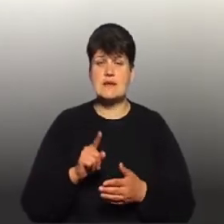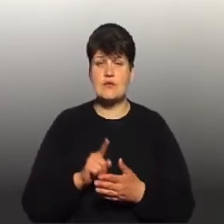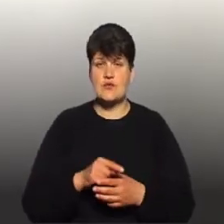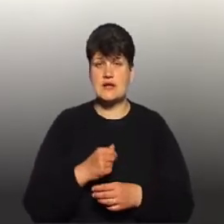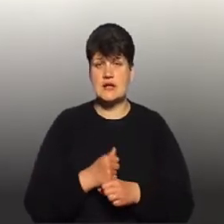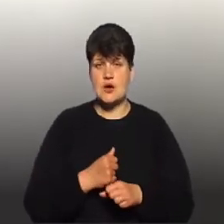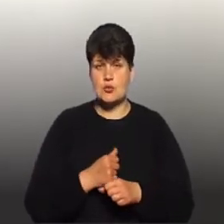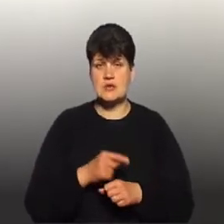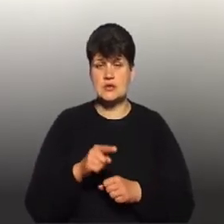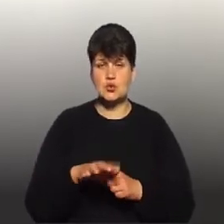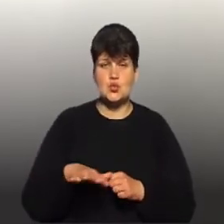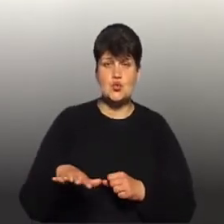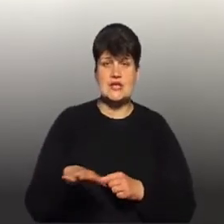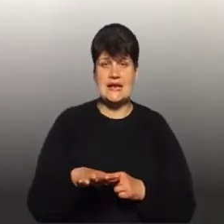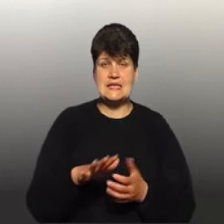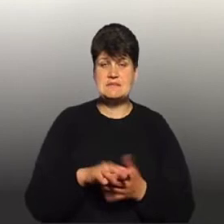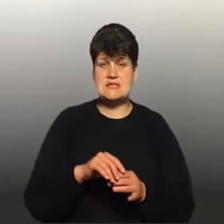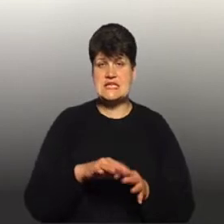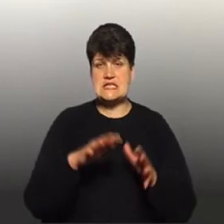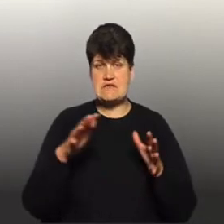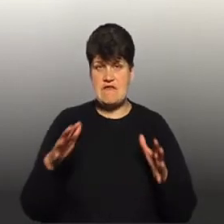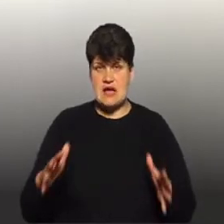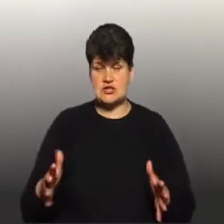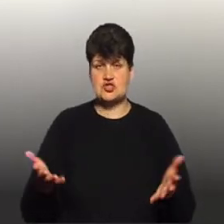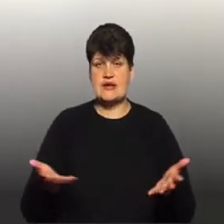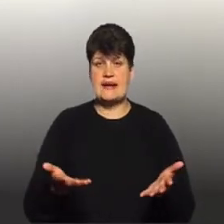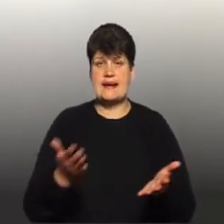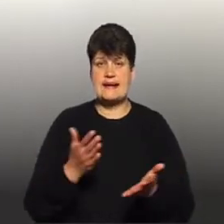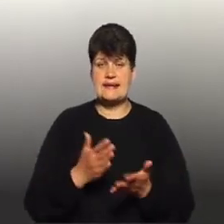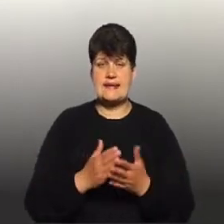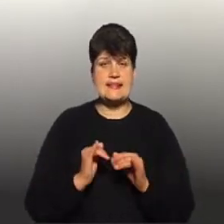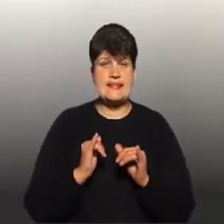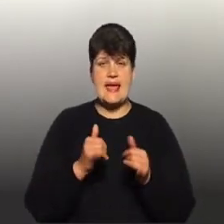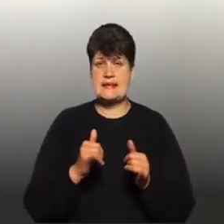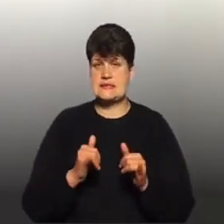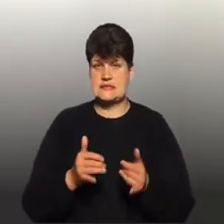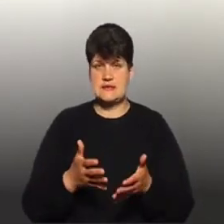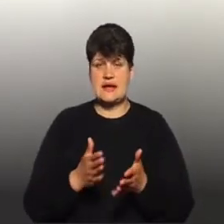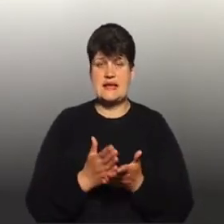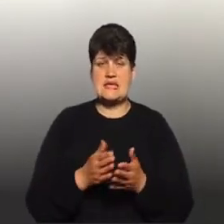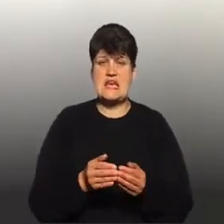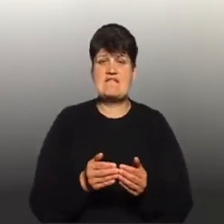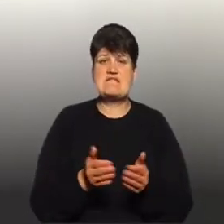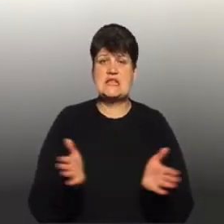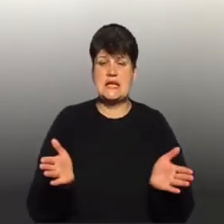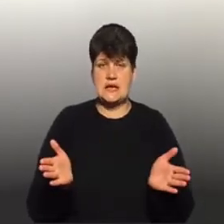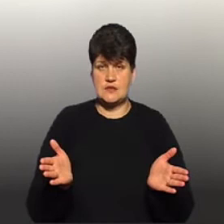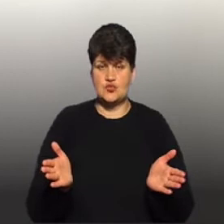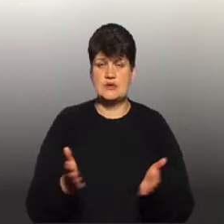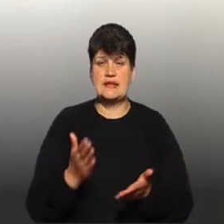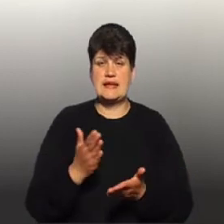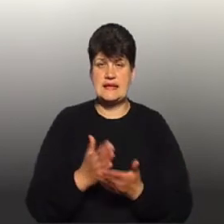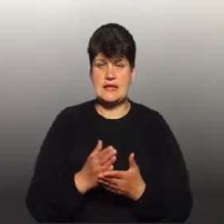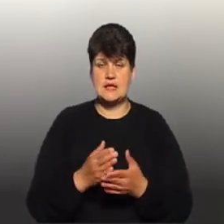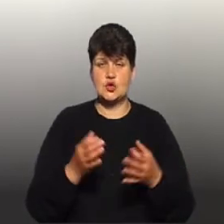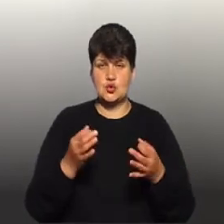ділянку сміттєзвалища, яка є не засипаною, яка є відкритою, дає безпосередній доступ,